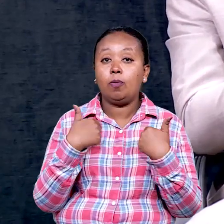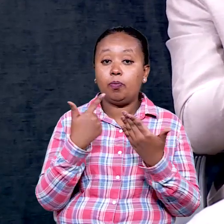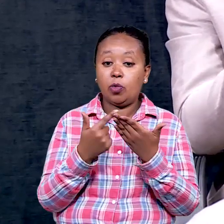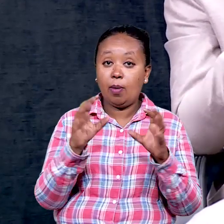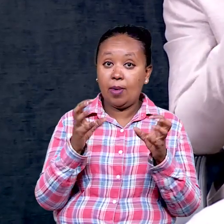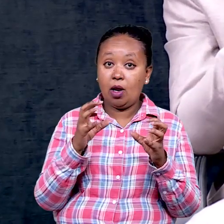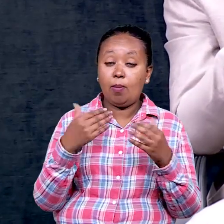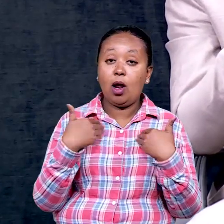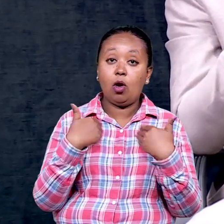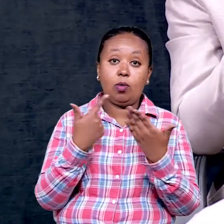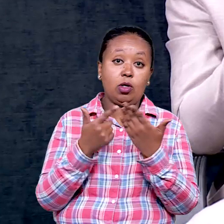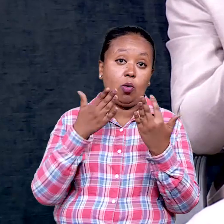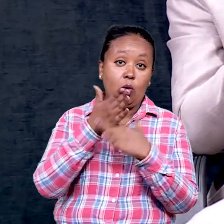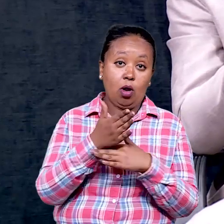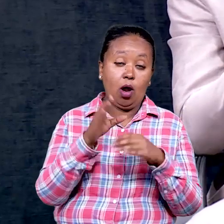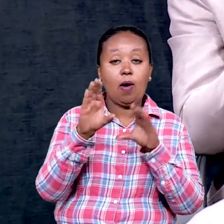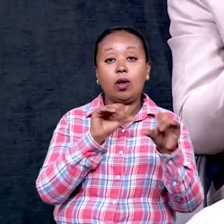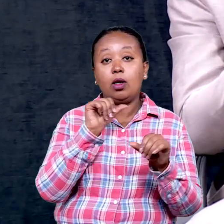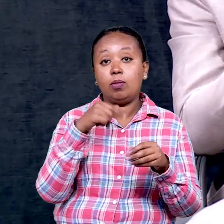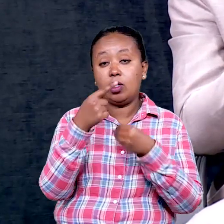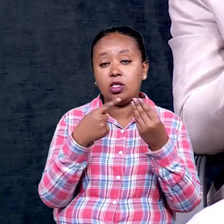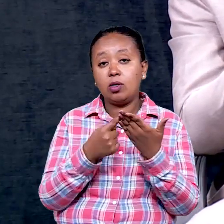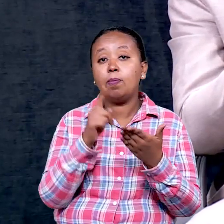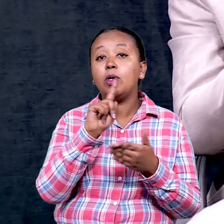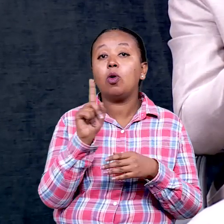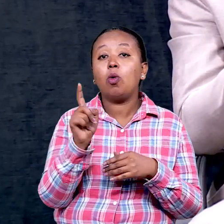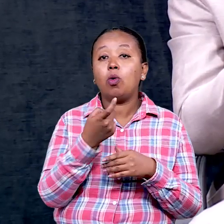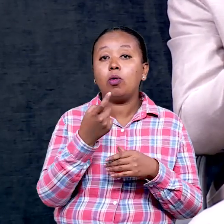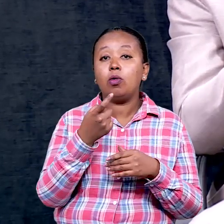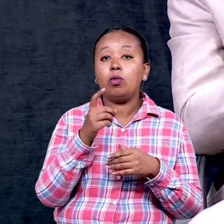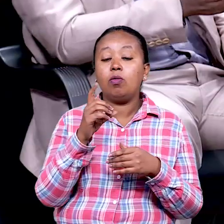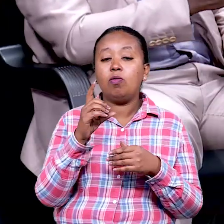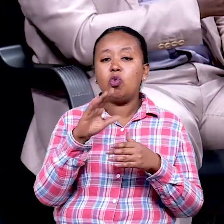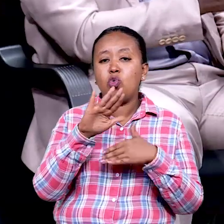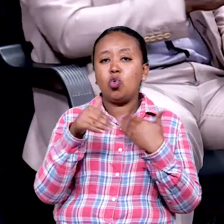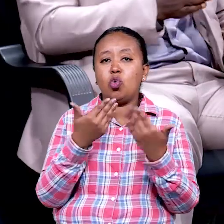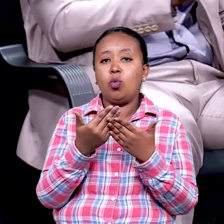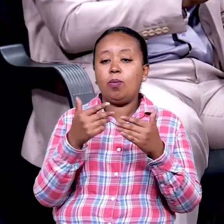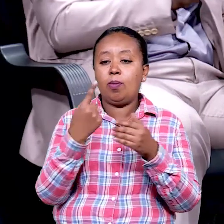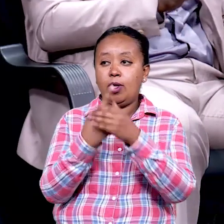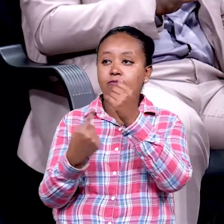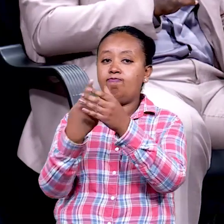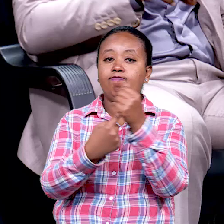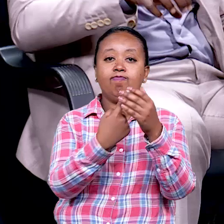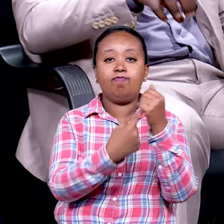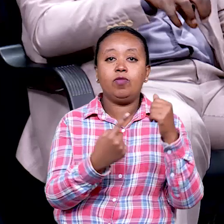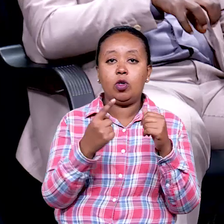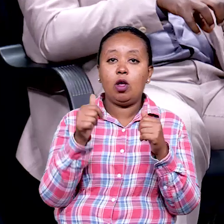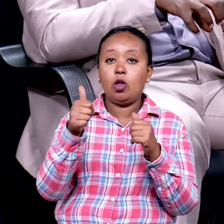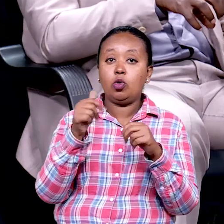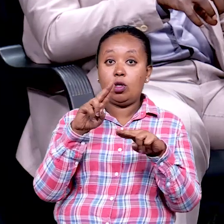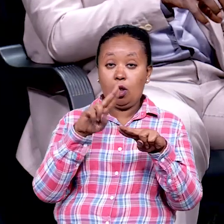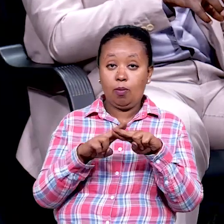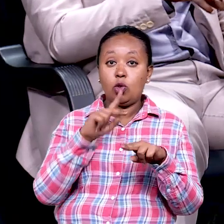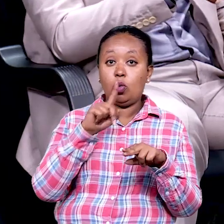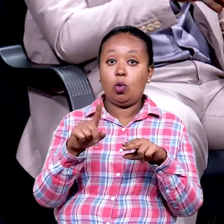ሶ ሚዲያው በዛም በኩል ያለውን እንትኑን አላደረገም። ስለዚህ ምንድነው የሆነው? ፍራግመንትድ ነው የሆነው። ሁሉም በተናጥል የየራሱ